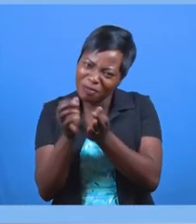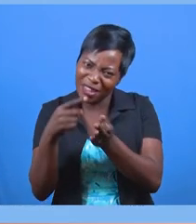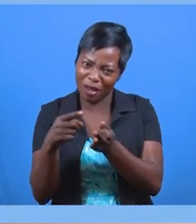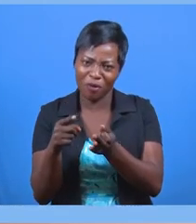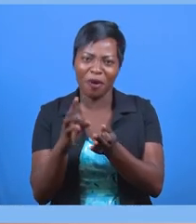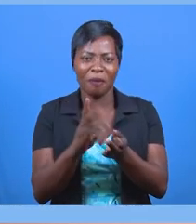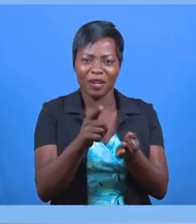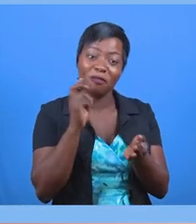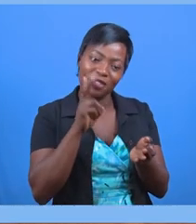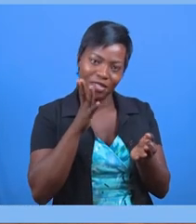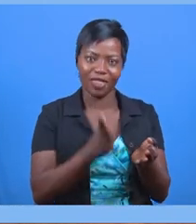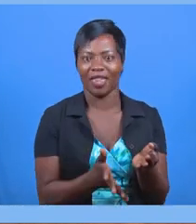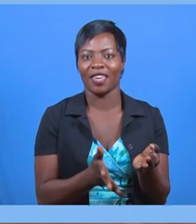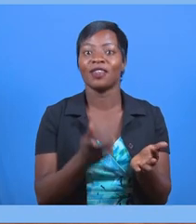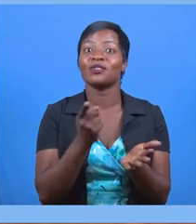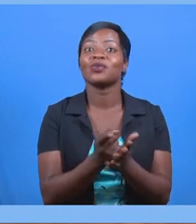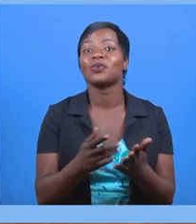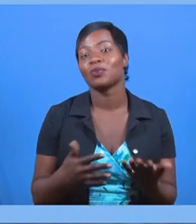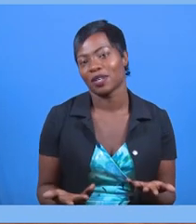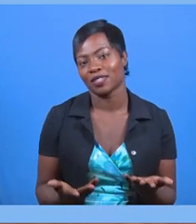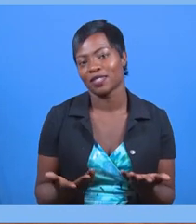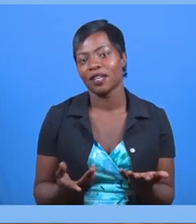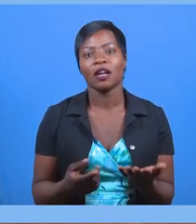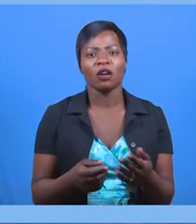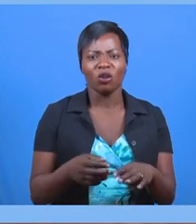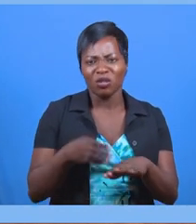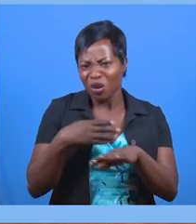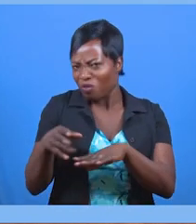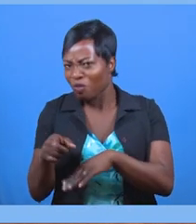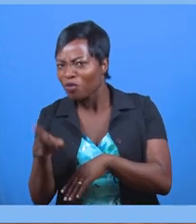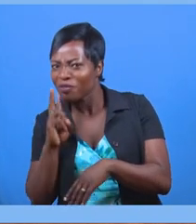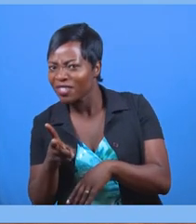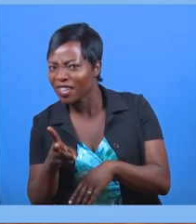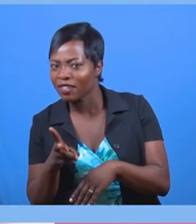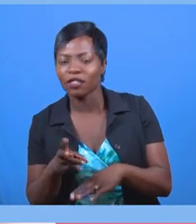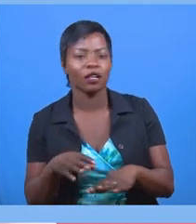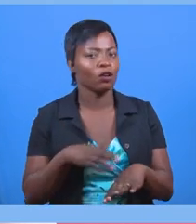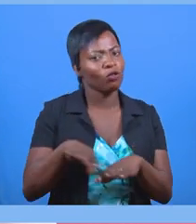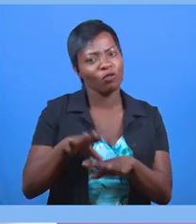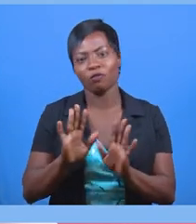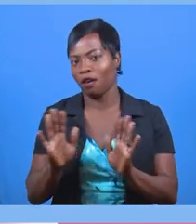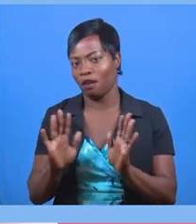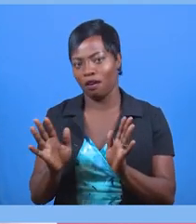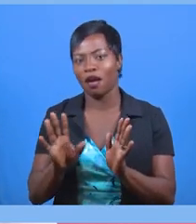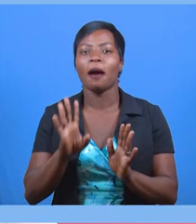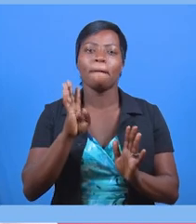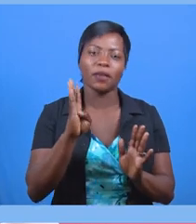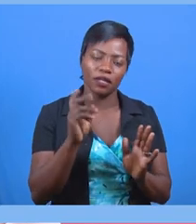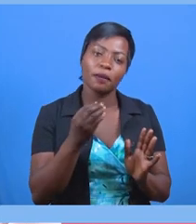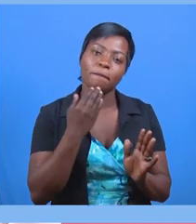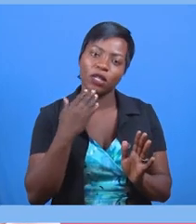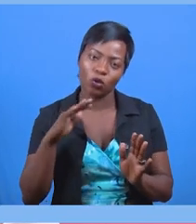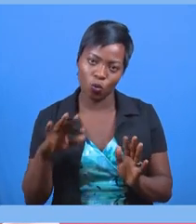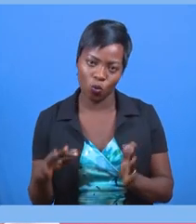Munhu wodzingwa iro. Ah, kudzinga hakungaiti. Asikuti zvava kutoreva